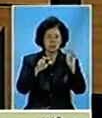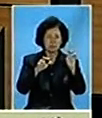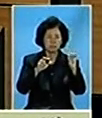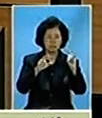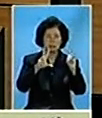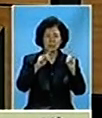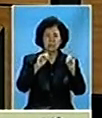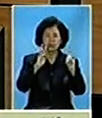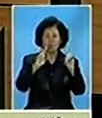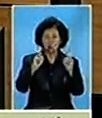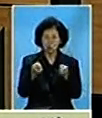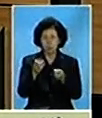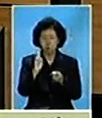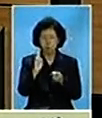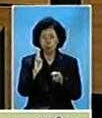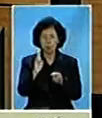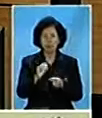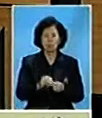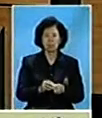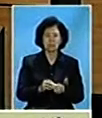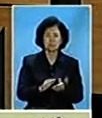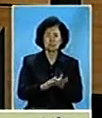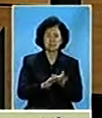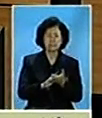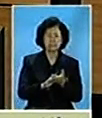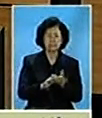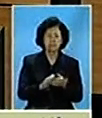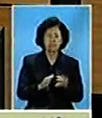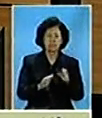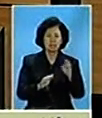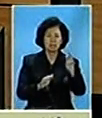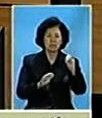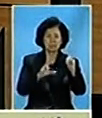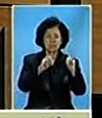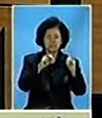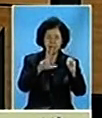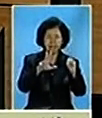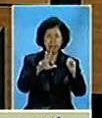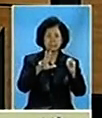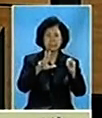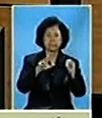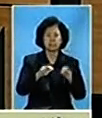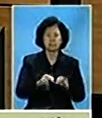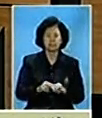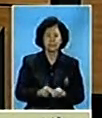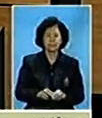6มาขอไปครับมาตรา31วงเล็บ6มาตรา33